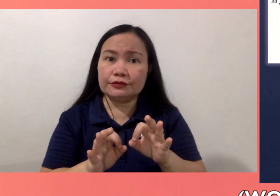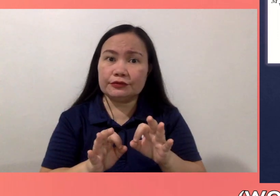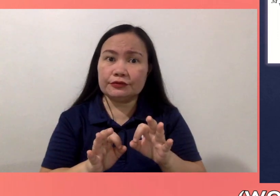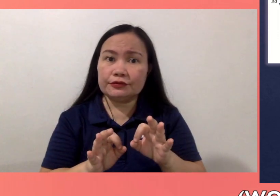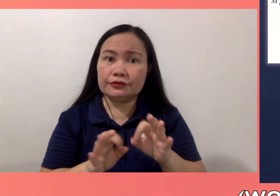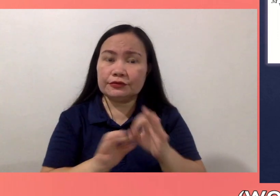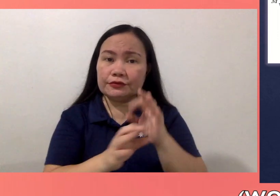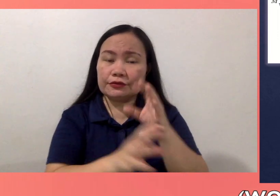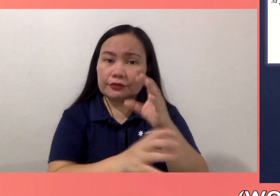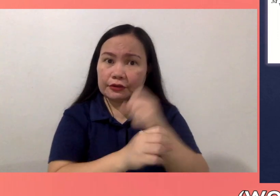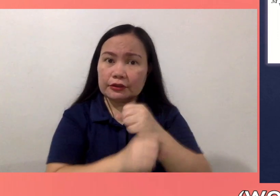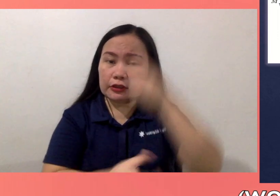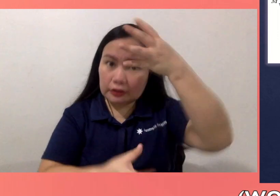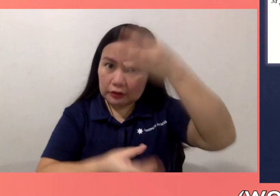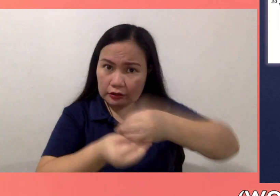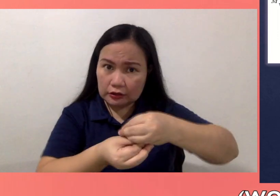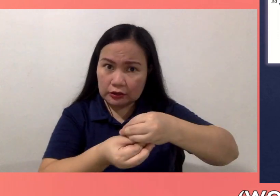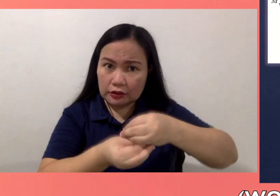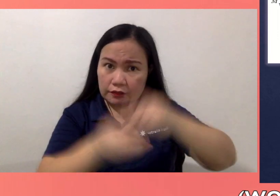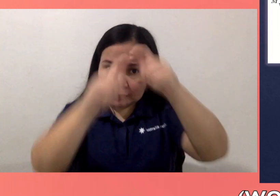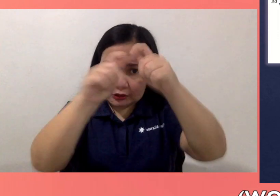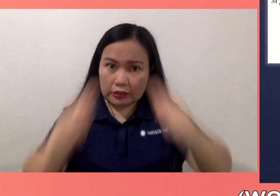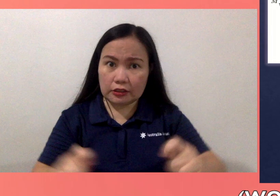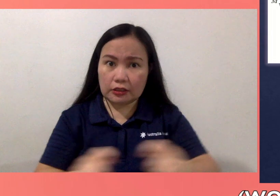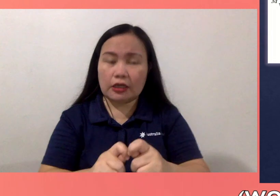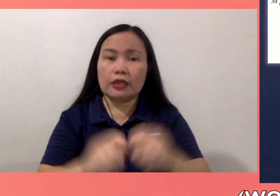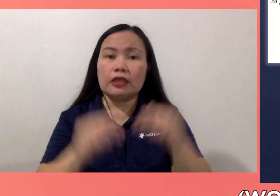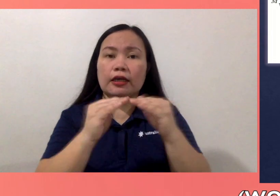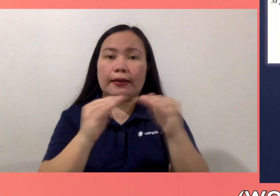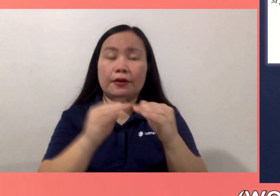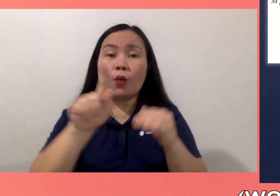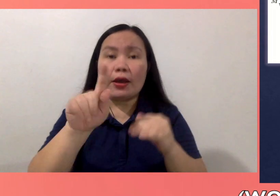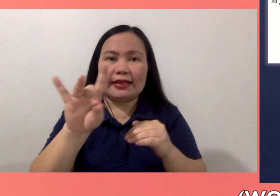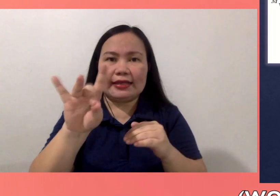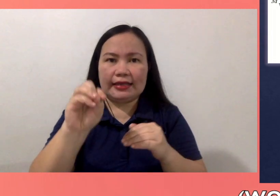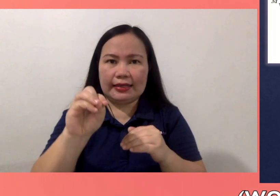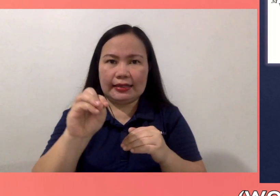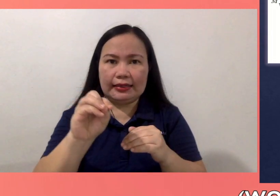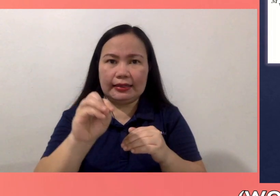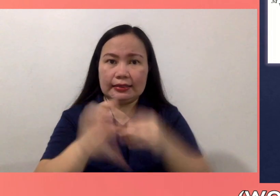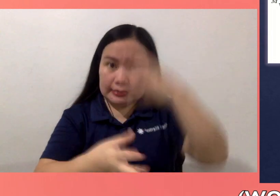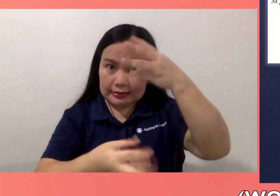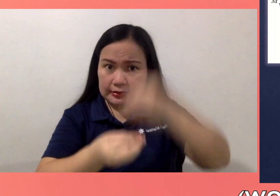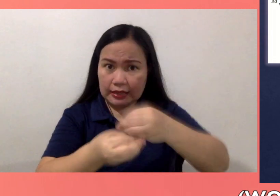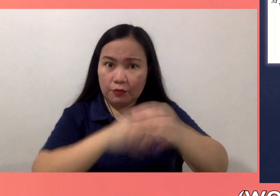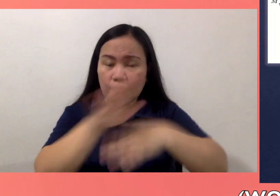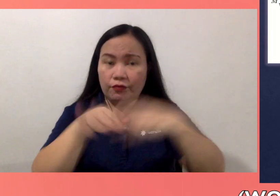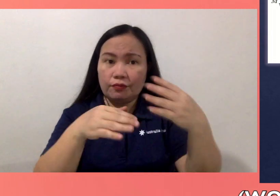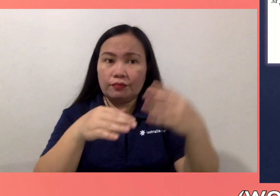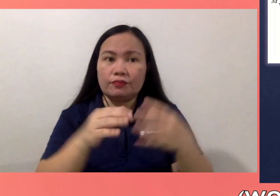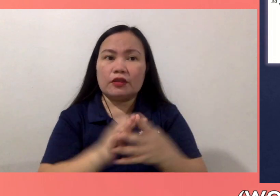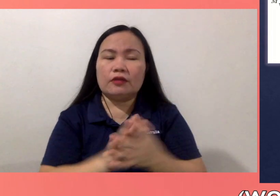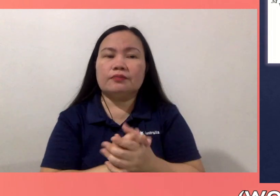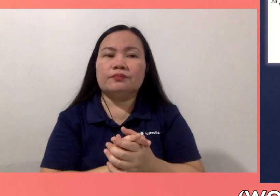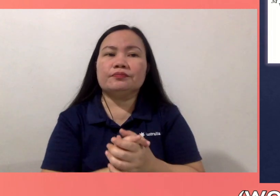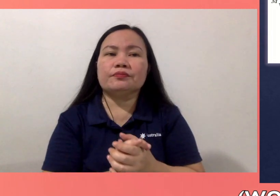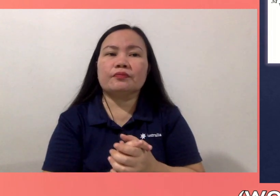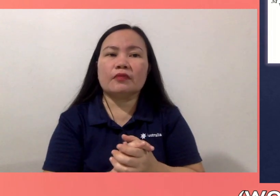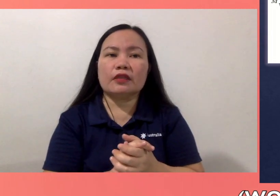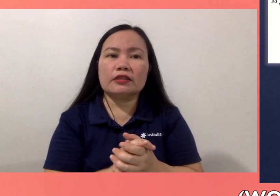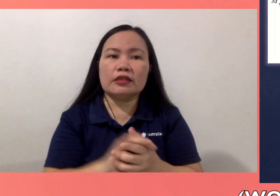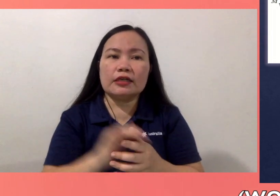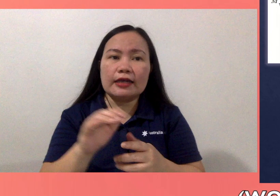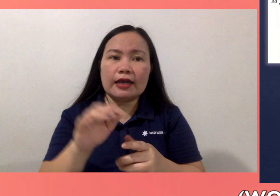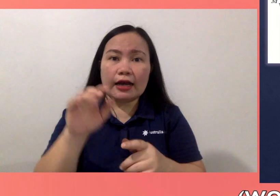natin yung sum ng angle ng triangle natin ay 180. So, since yung angle L natin is